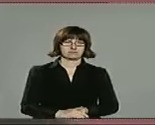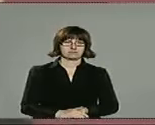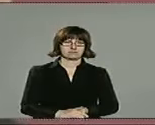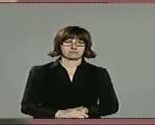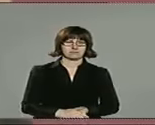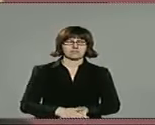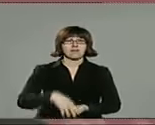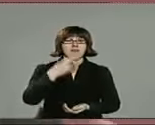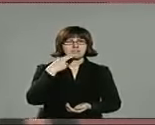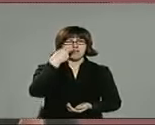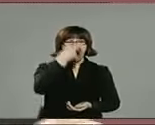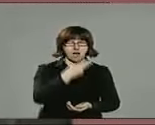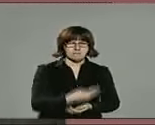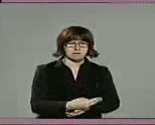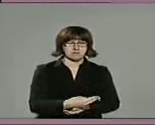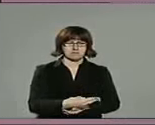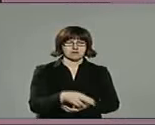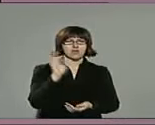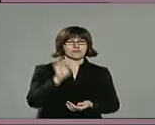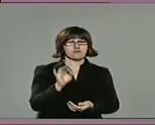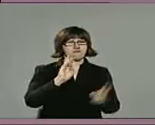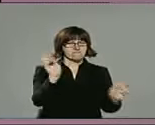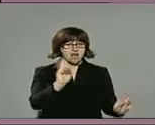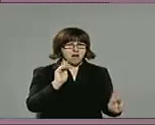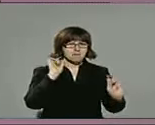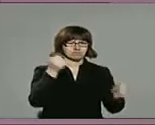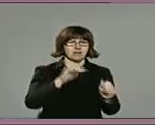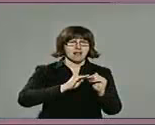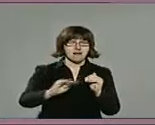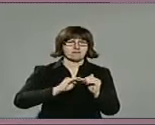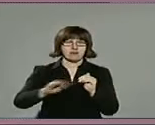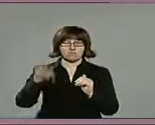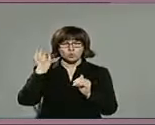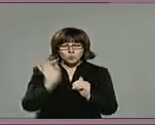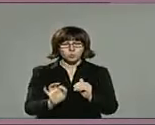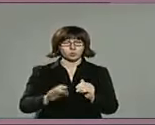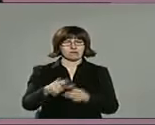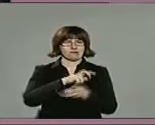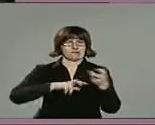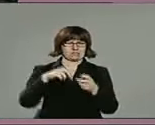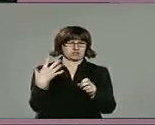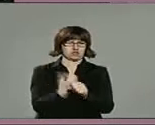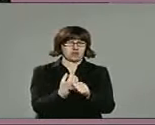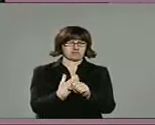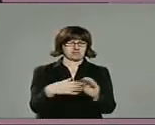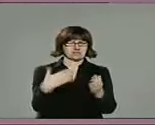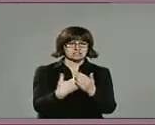Die Namen, die für all das stehen, was unser Land gut durch die Krise gebracht hat, das